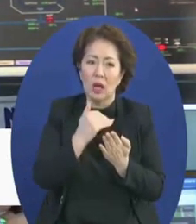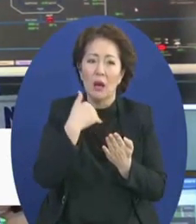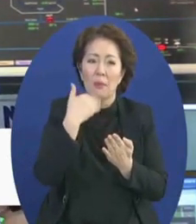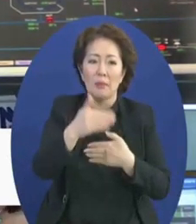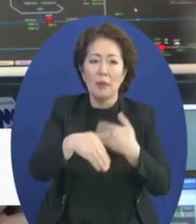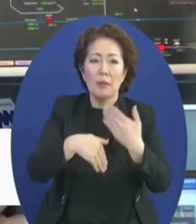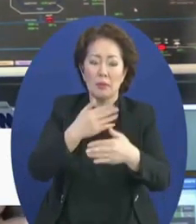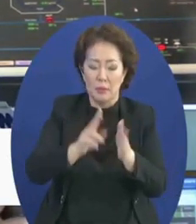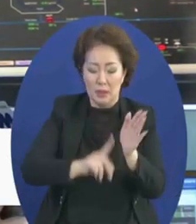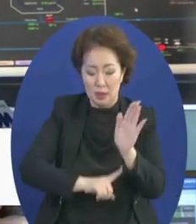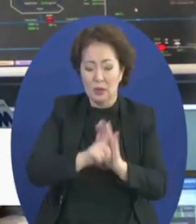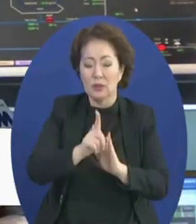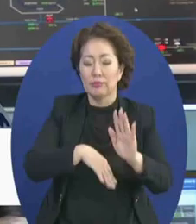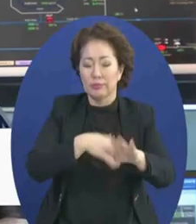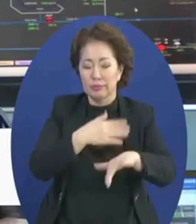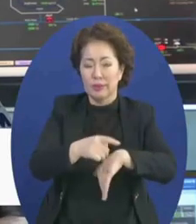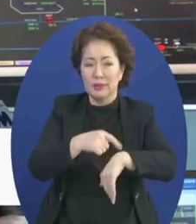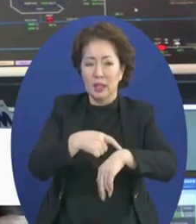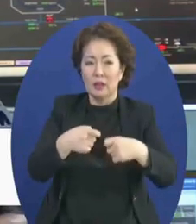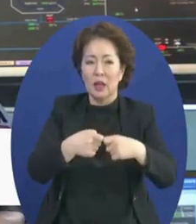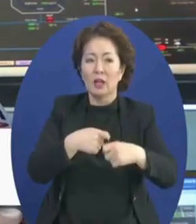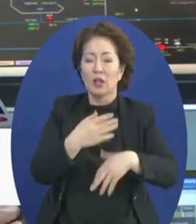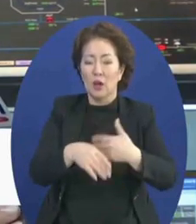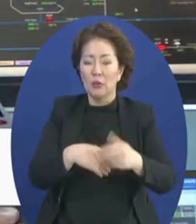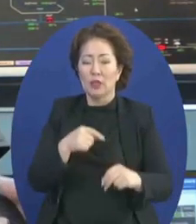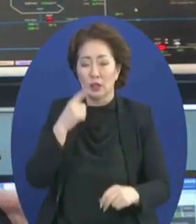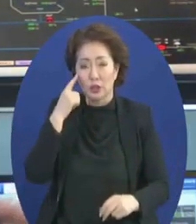эхлээд цаг хугацаанд явна гэж ингэж ойлгох хэрэгтэй.